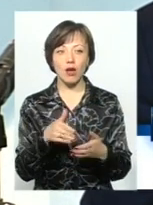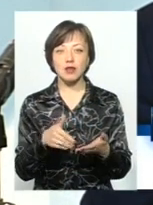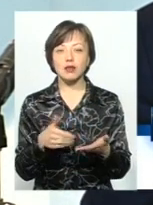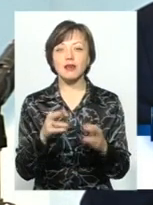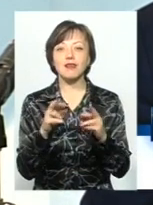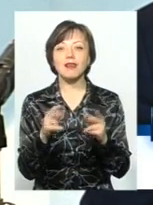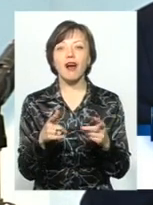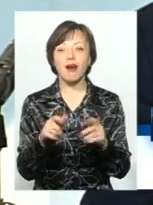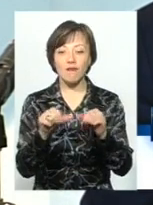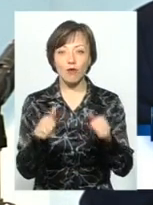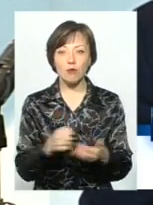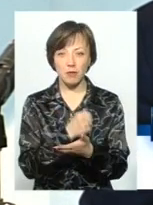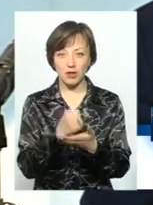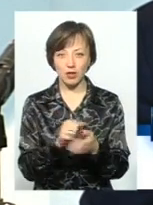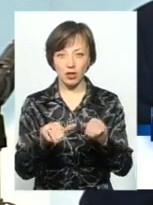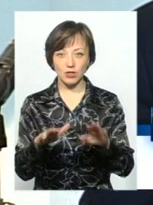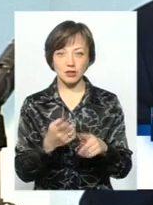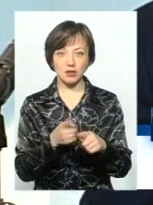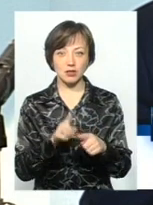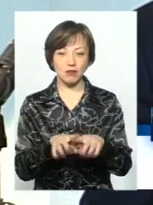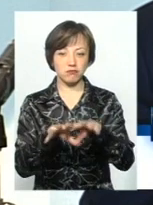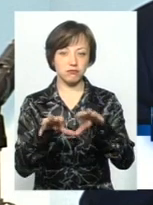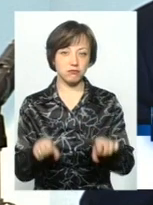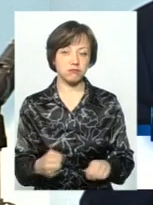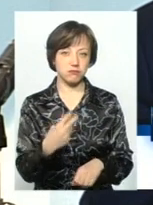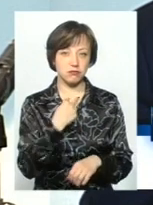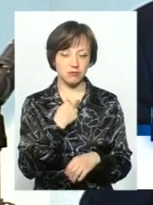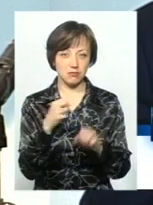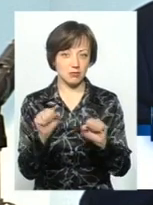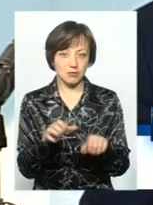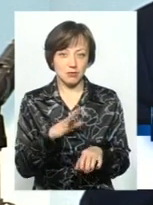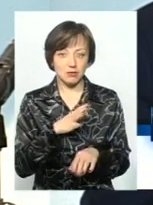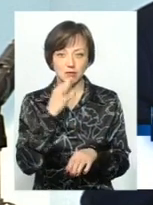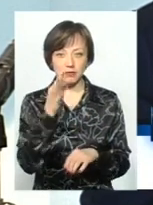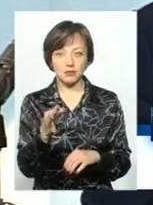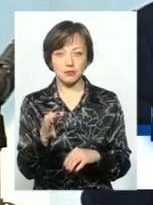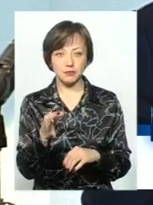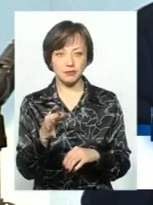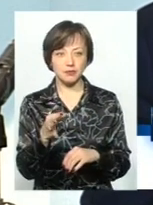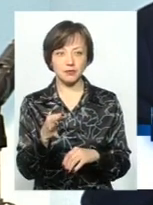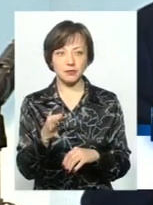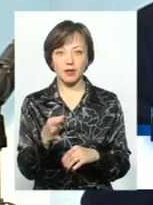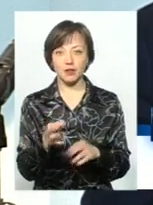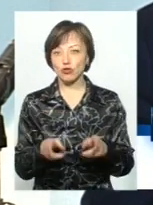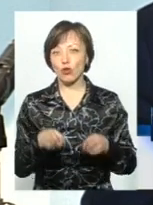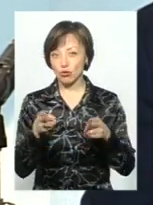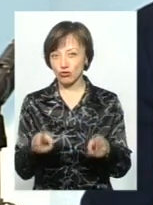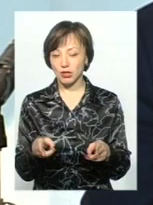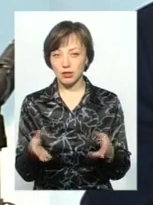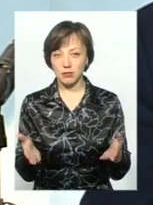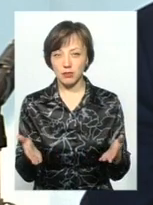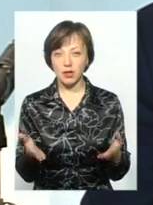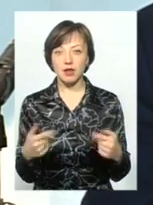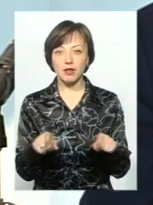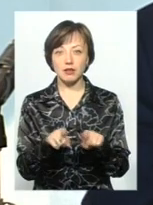рішення. Спосіб прийняття, він був волюнтаристський, таким, ну, можна сказати, таким навіть і злочинним в деякій мірі, тому що